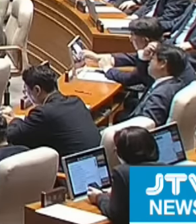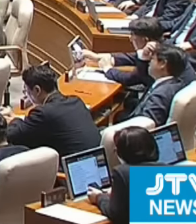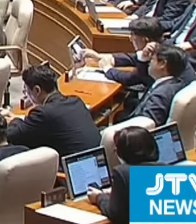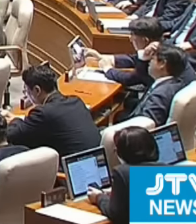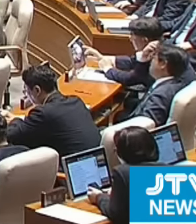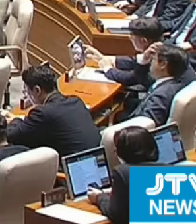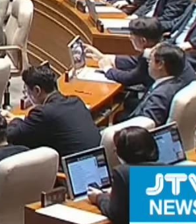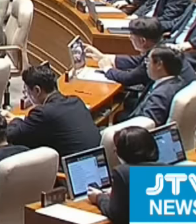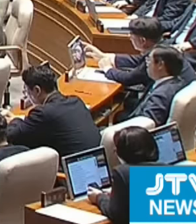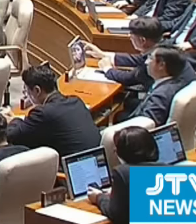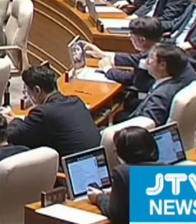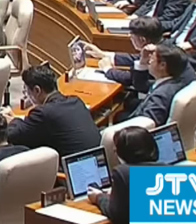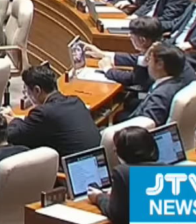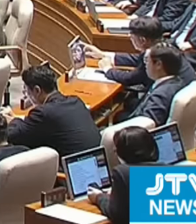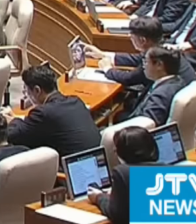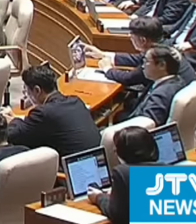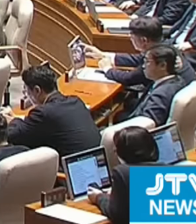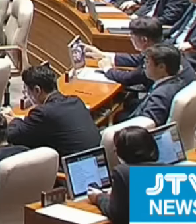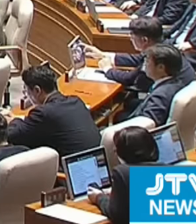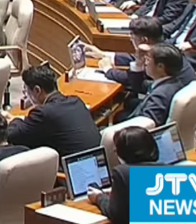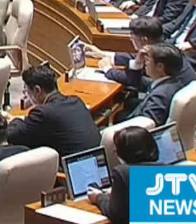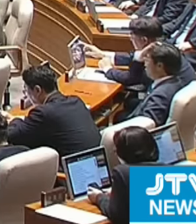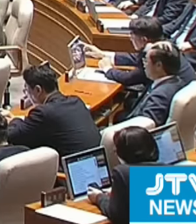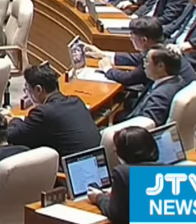네, 정리해 주시죠.